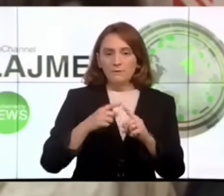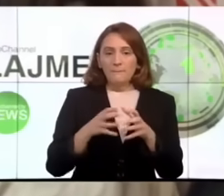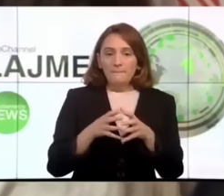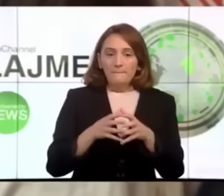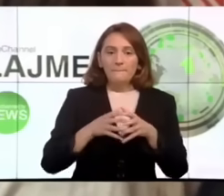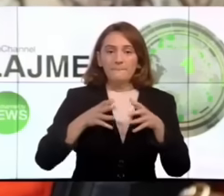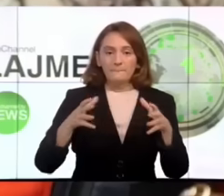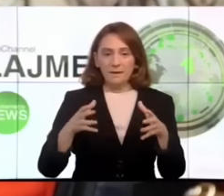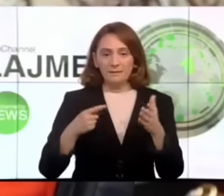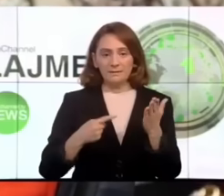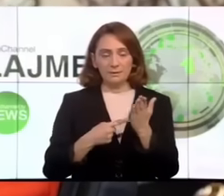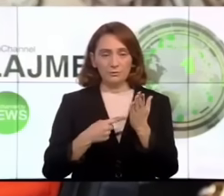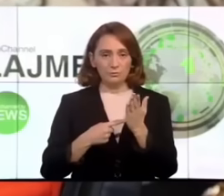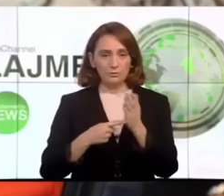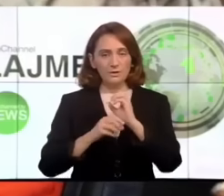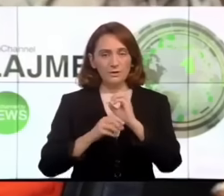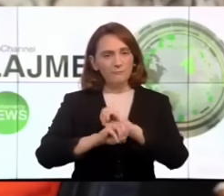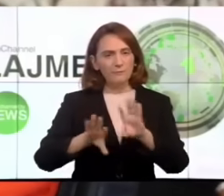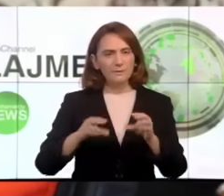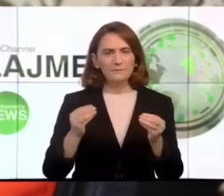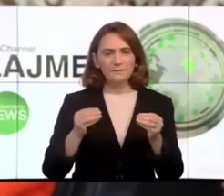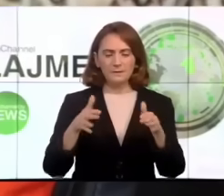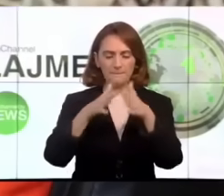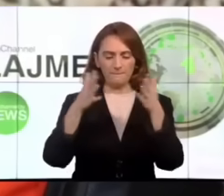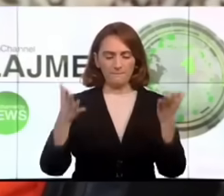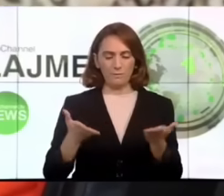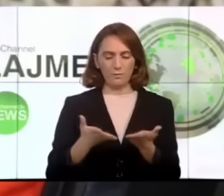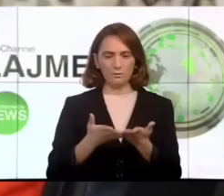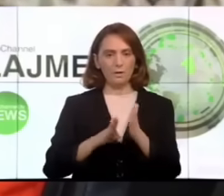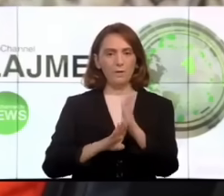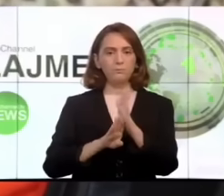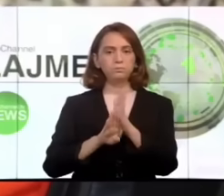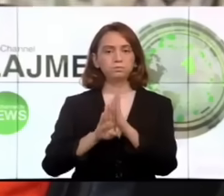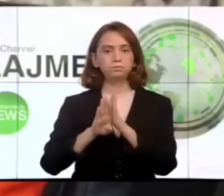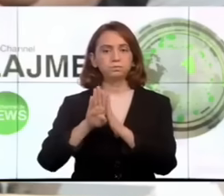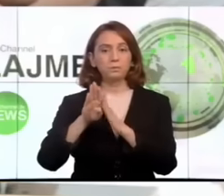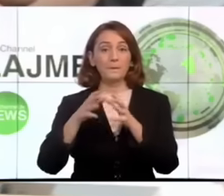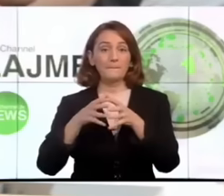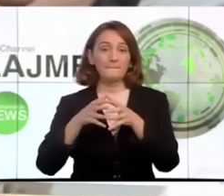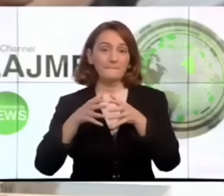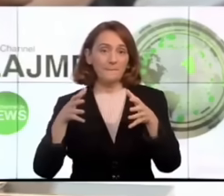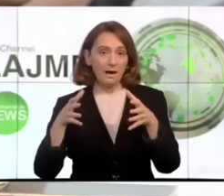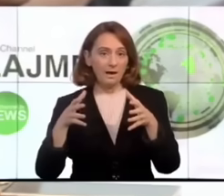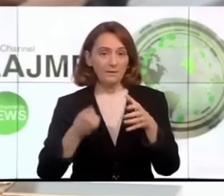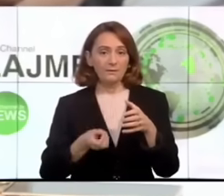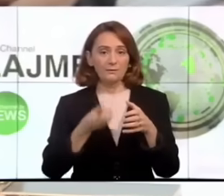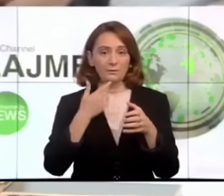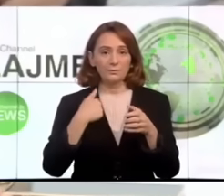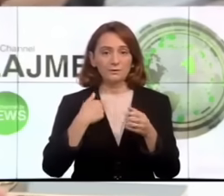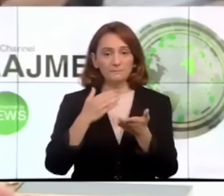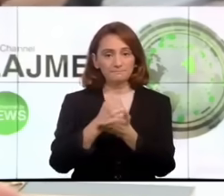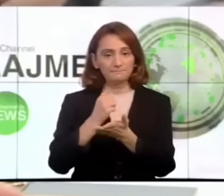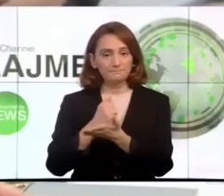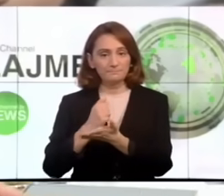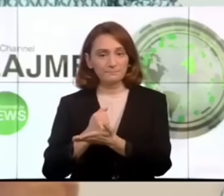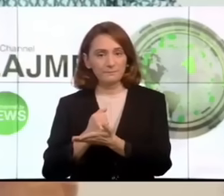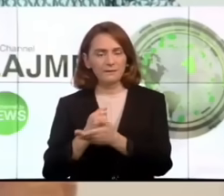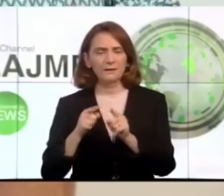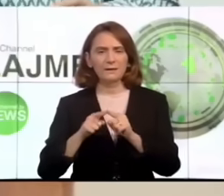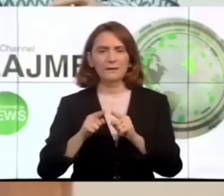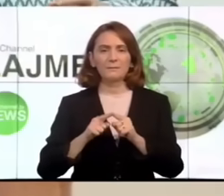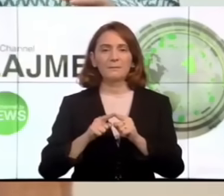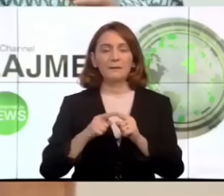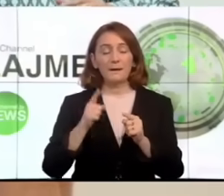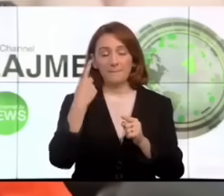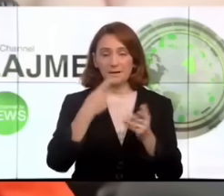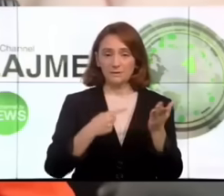dhe të teknologjisë së informacionit, Departamenti i Komunikimit në UET ka ofruar për këtë vit akademik një profil studimi në